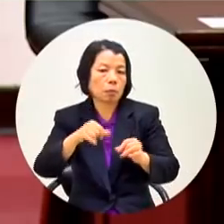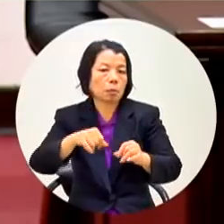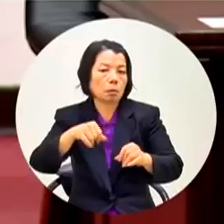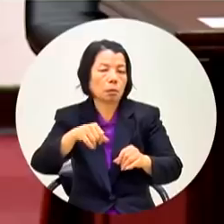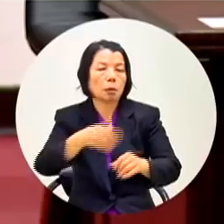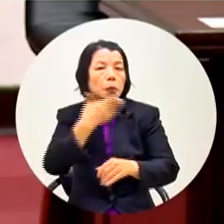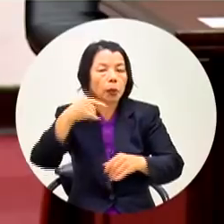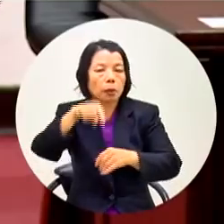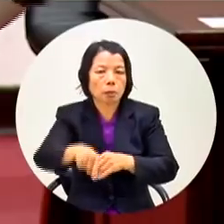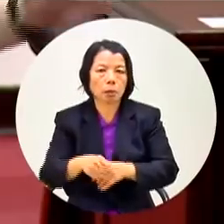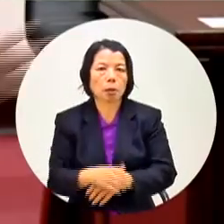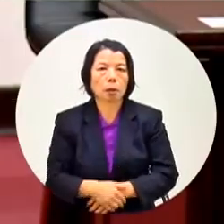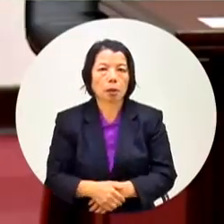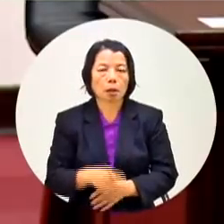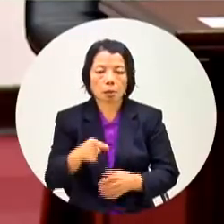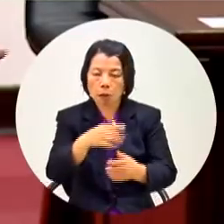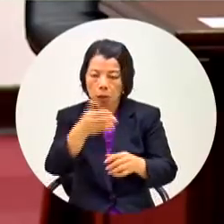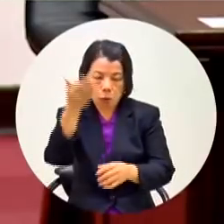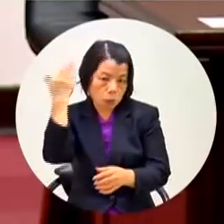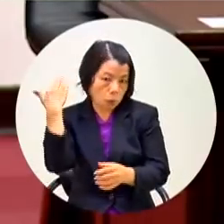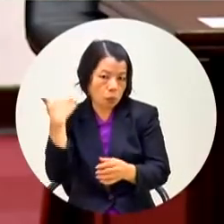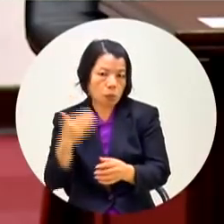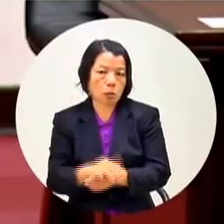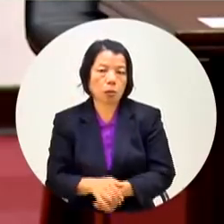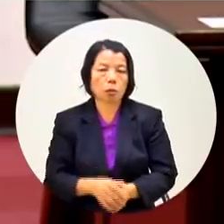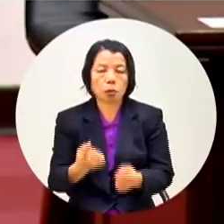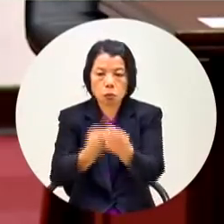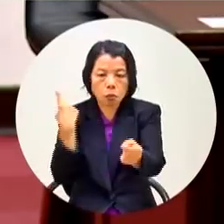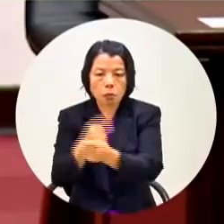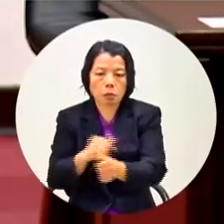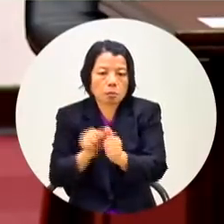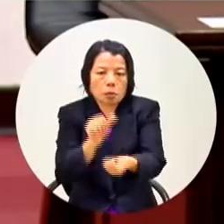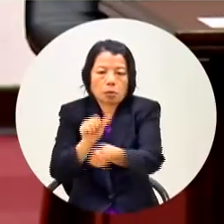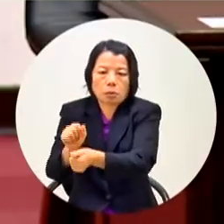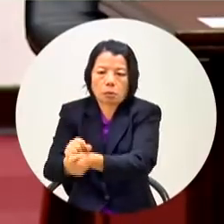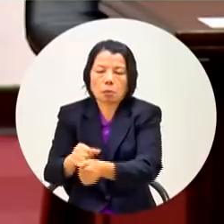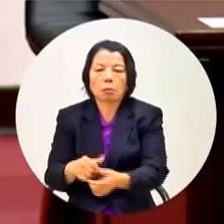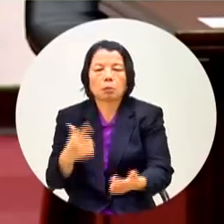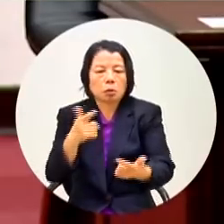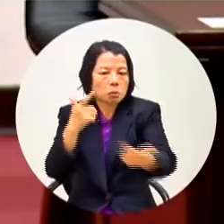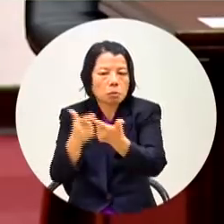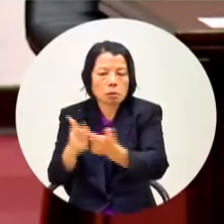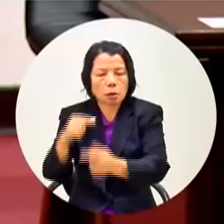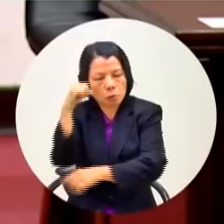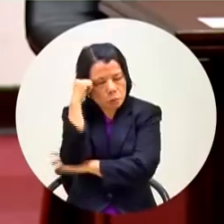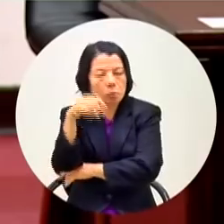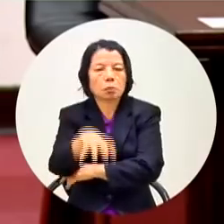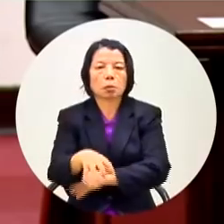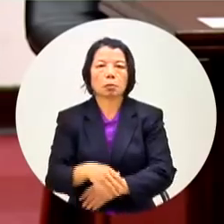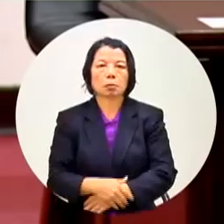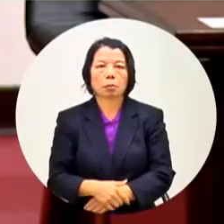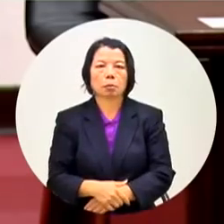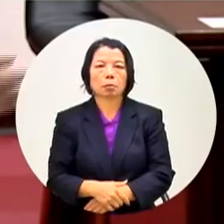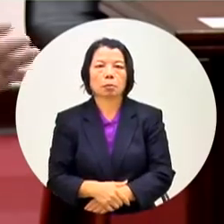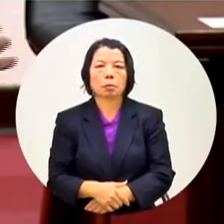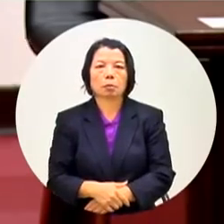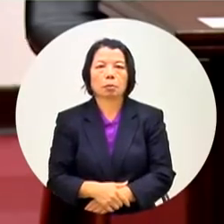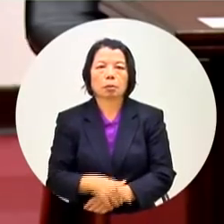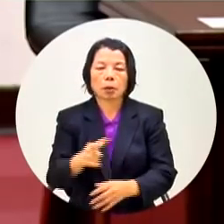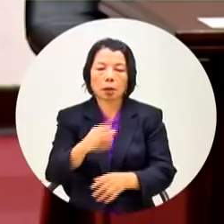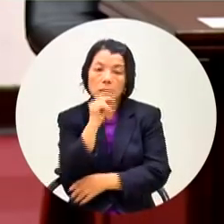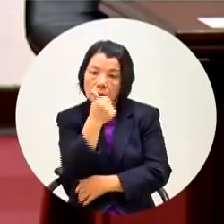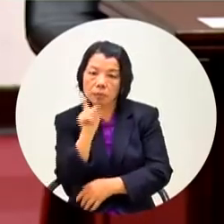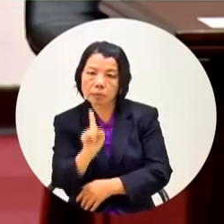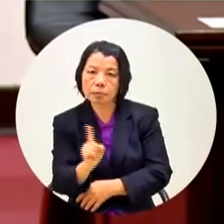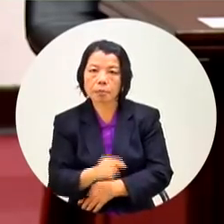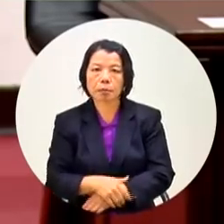成为全世界最宜居的城市。那它有一个特征哦，它的特征是整个密度最大化的一个路